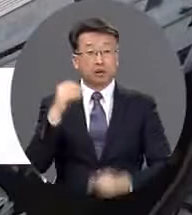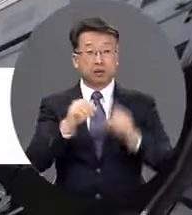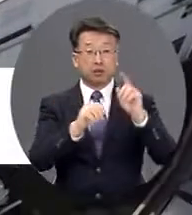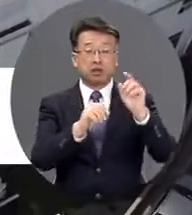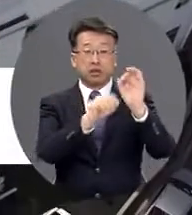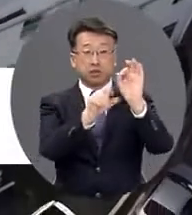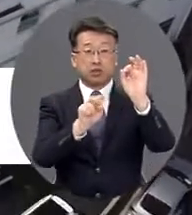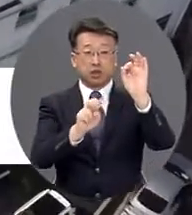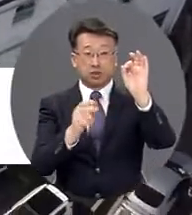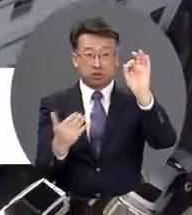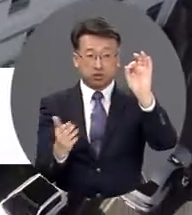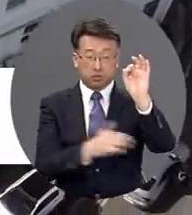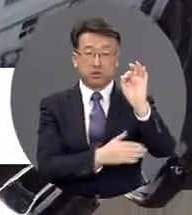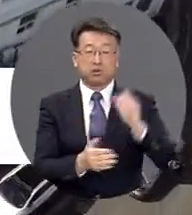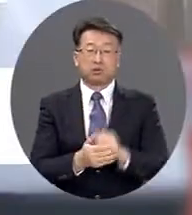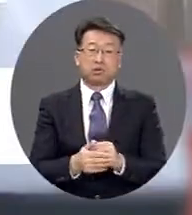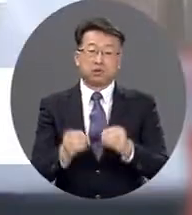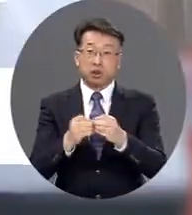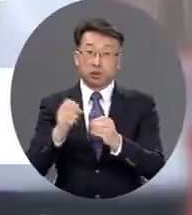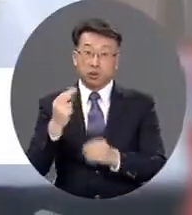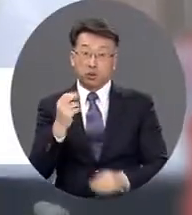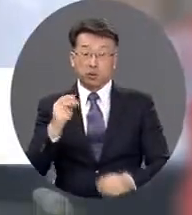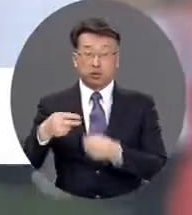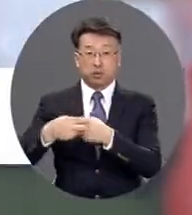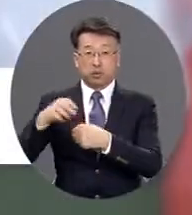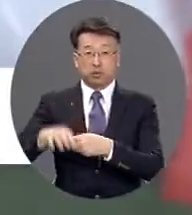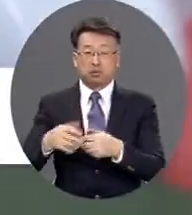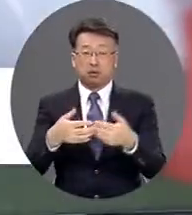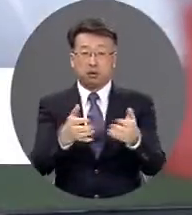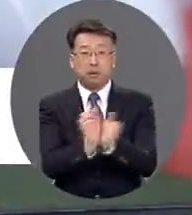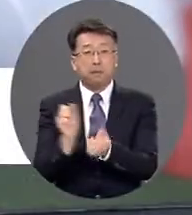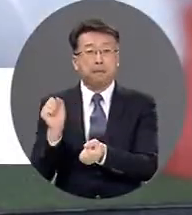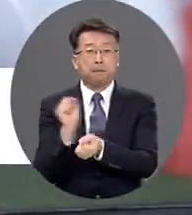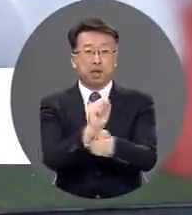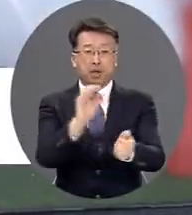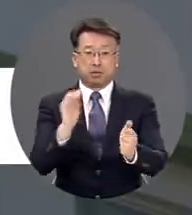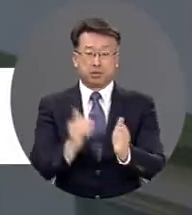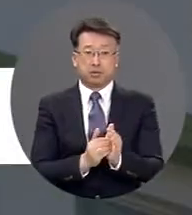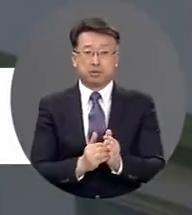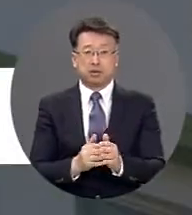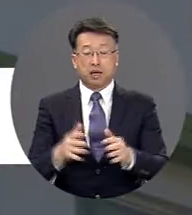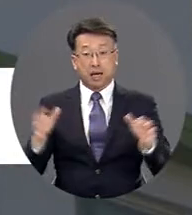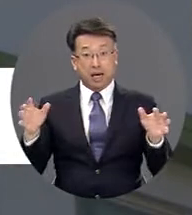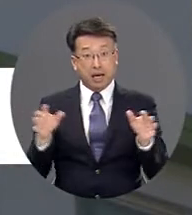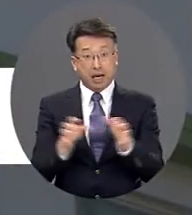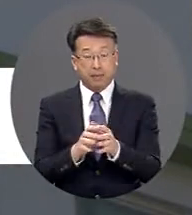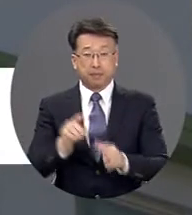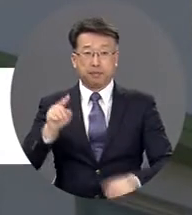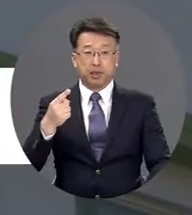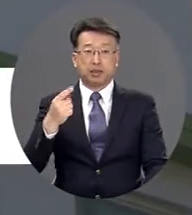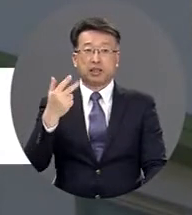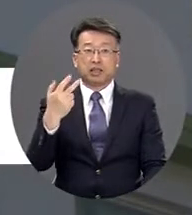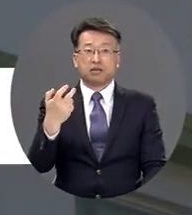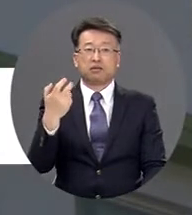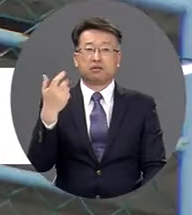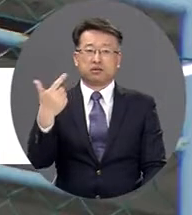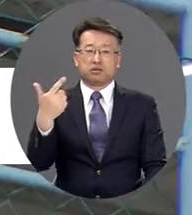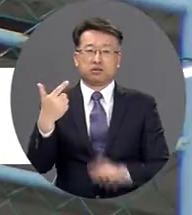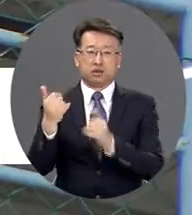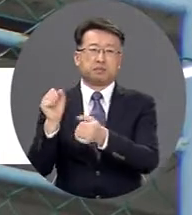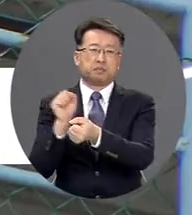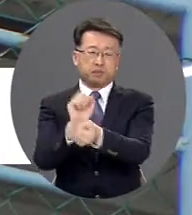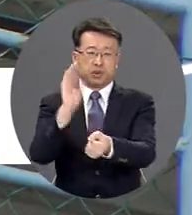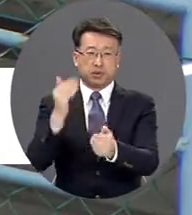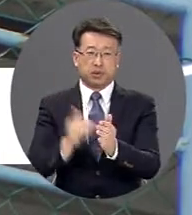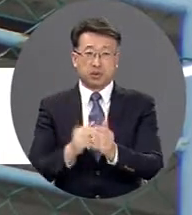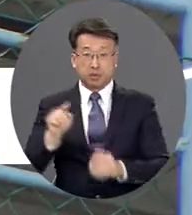29일부터 창원의 한 요양병원에서도 집단 감염이 발생해 누적 확진자는 176명에 달합니다. 이